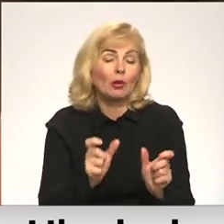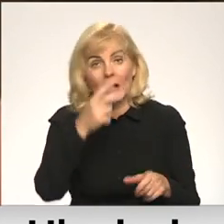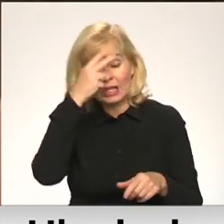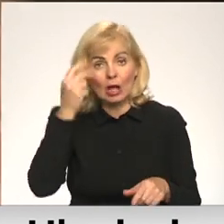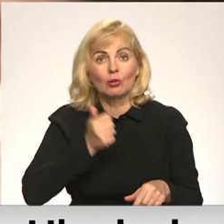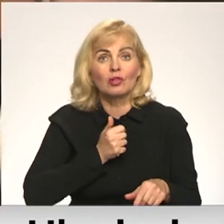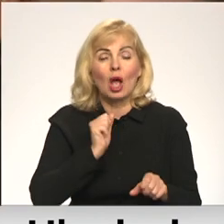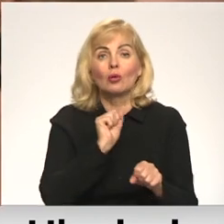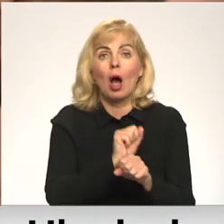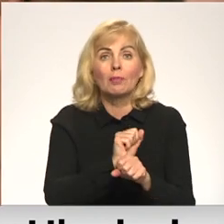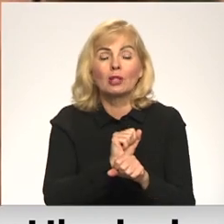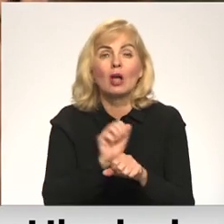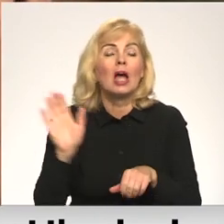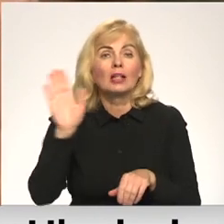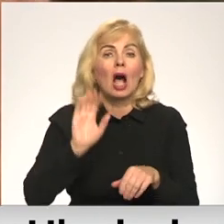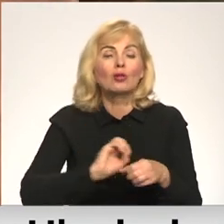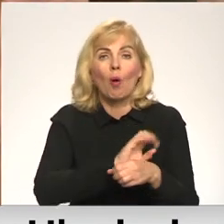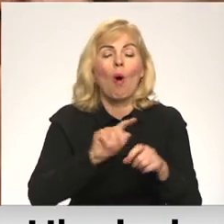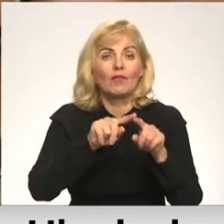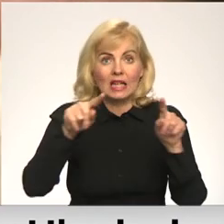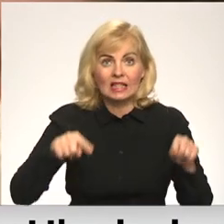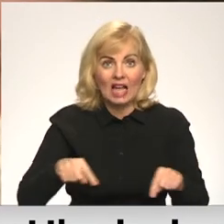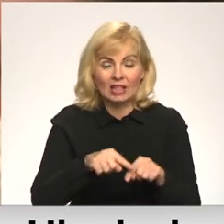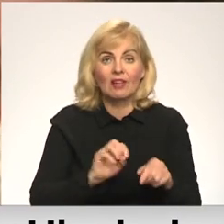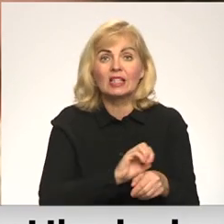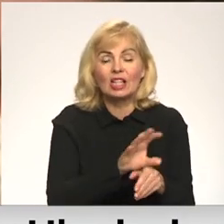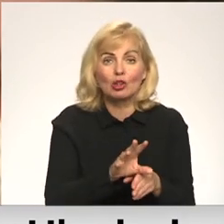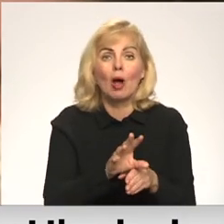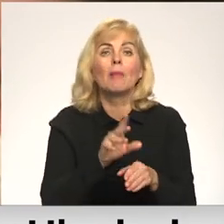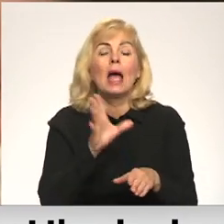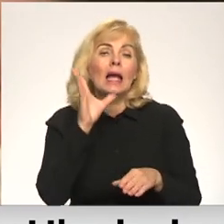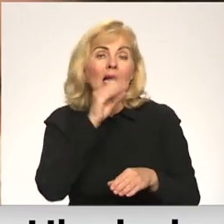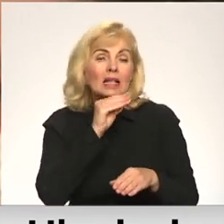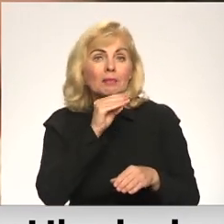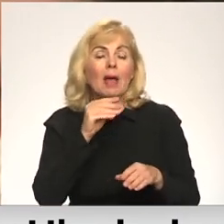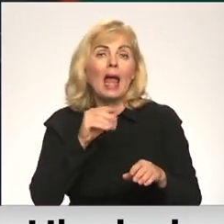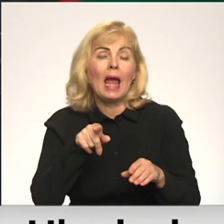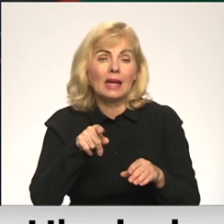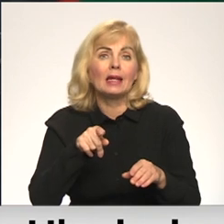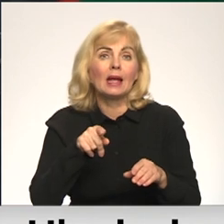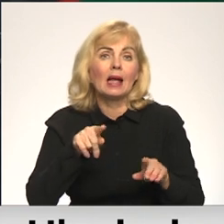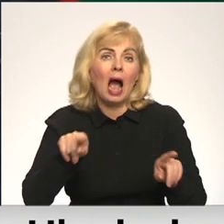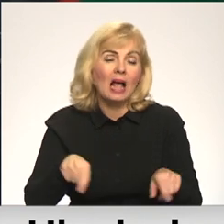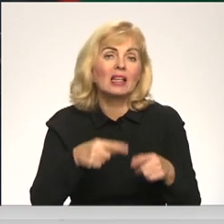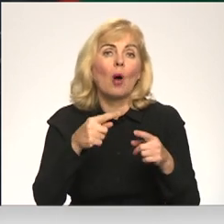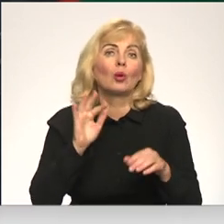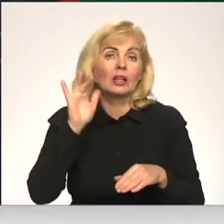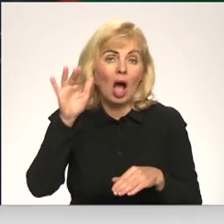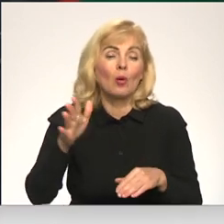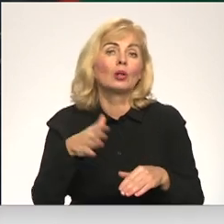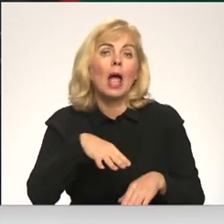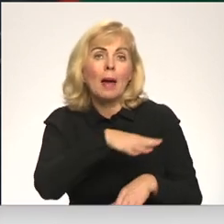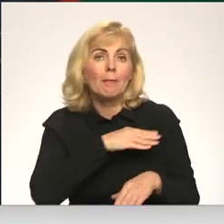sestdienas aptur savu nacionālo COVID-19 certifikātu sistēmu ar iespēju to atjaunot nākotnē. Mēs esam vienojušies, ka